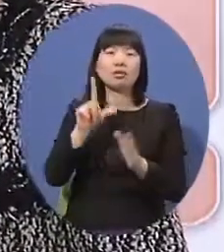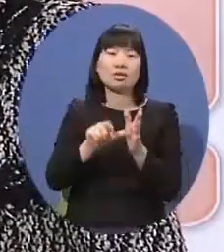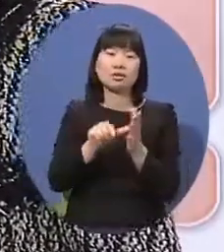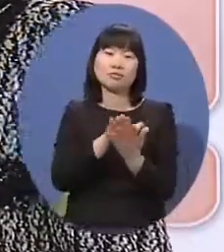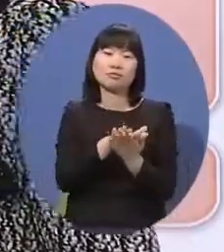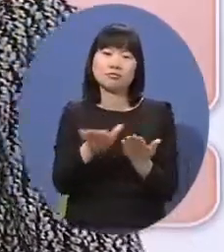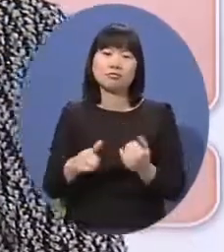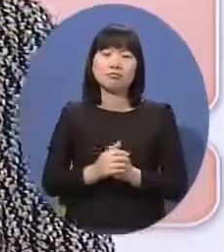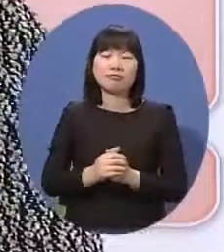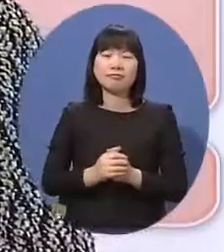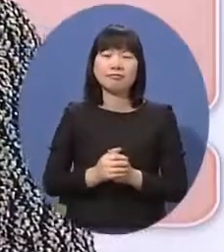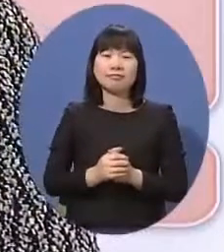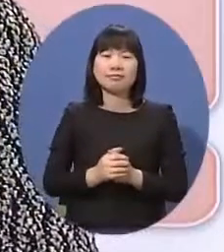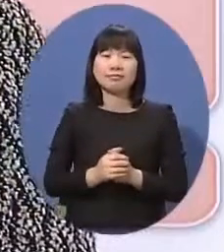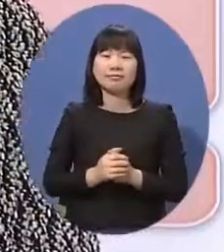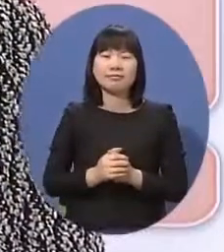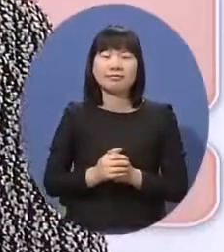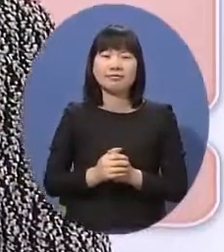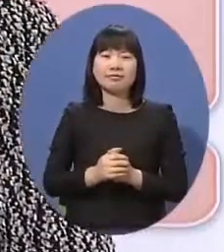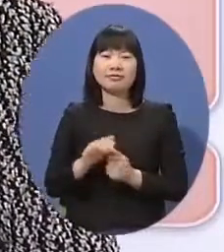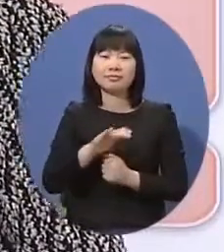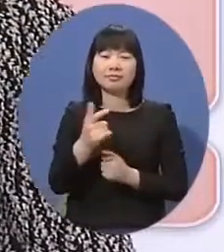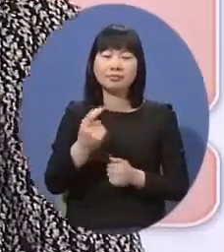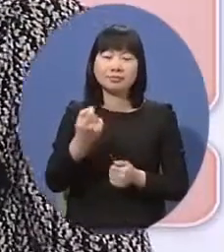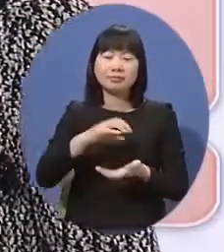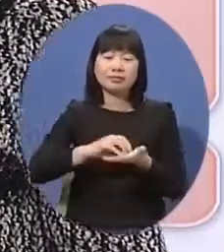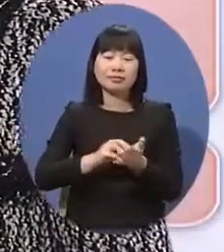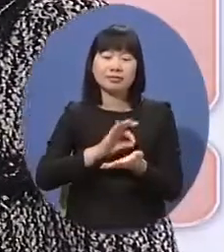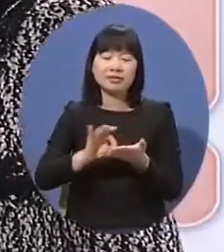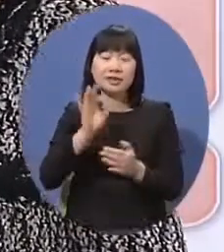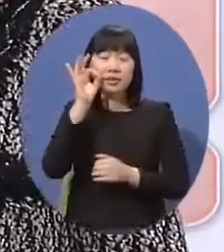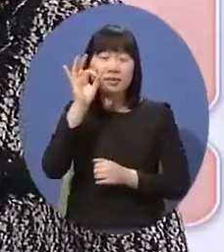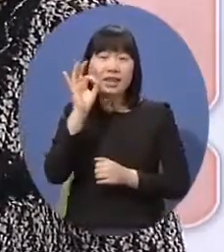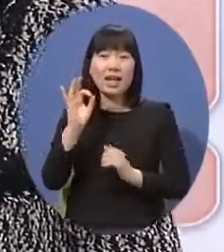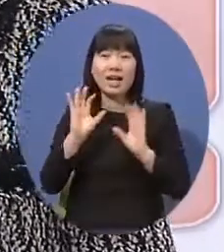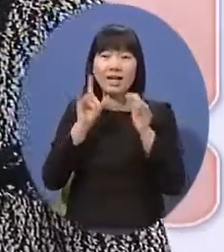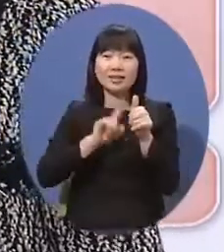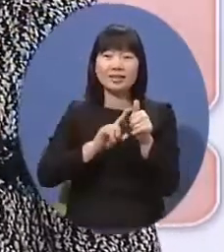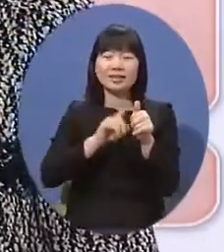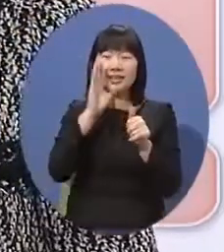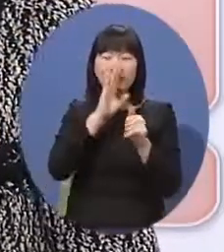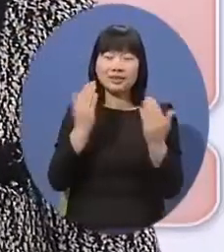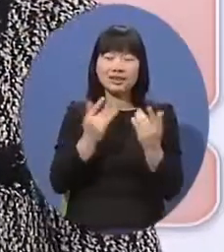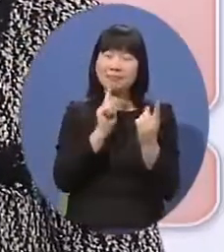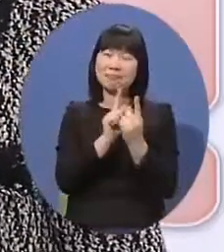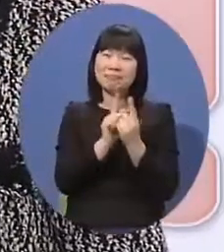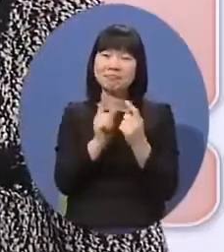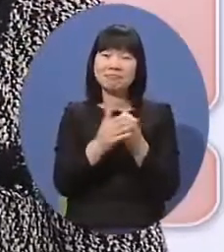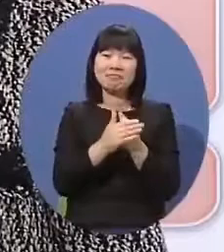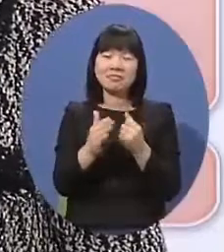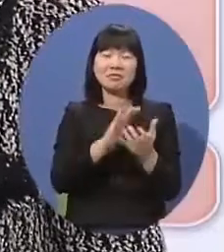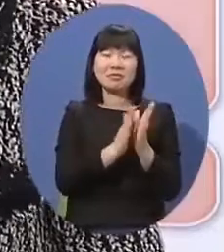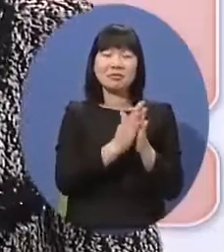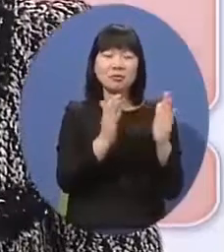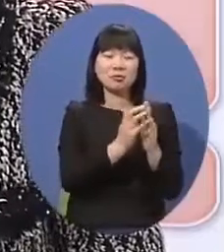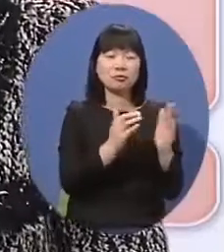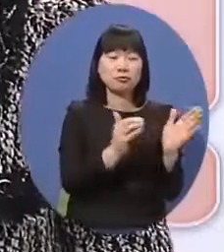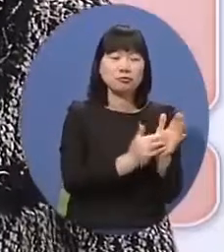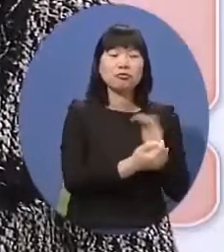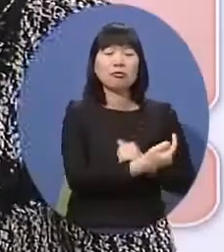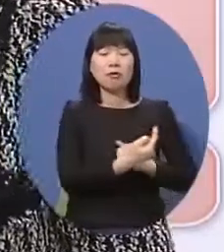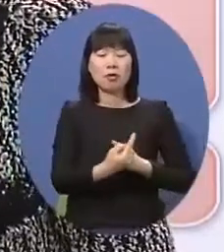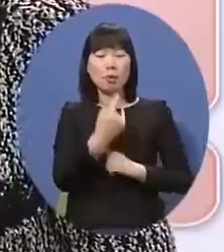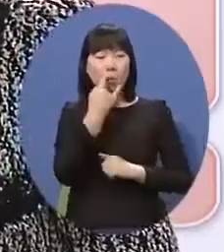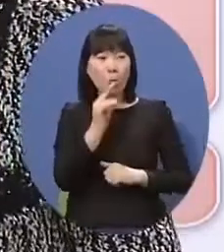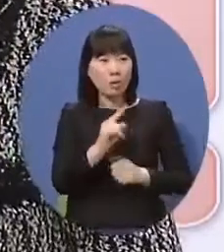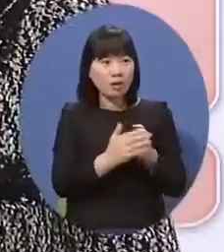시기인데요. 이런 것들을 반대, 우리가 좀 적용을 해보면 뭐냐면은 아이가 안 좋은 일이 되게 있어서 유치원에서 왔어요. 엄마가 뭐 때문에